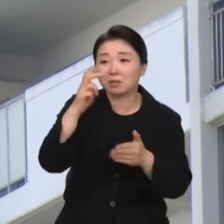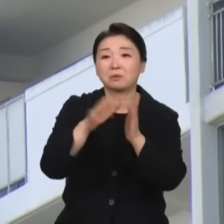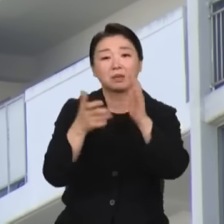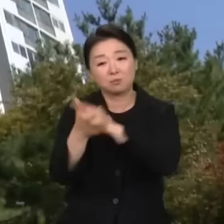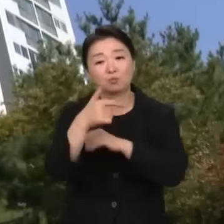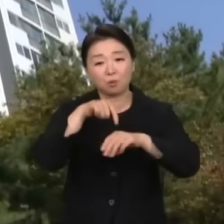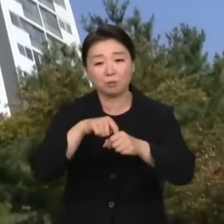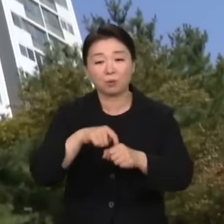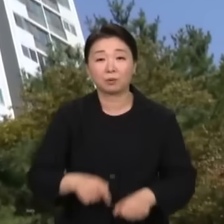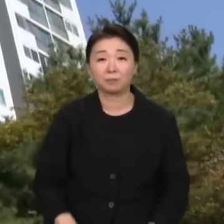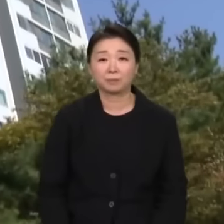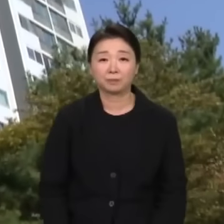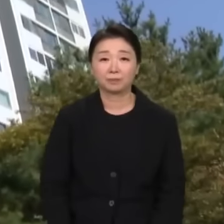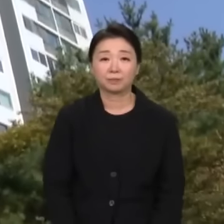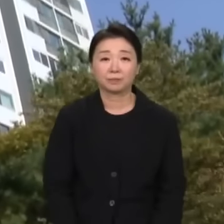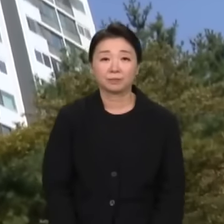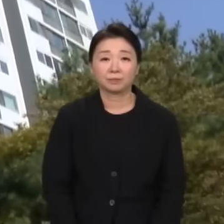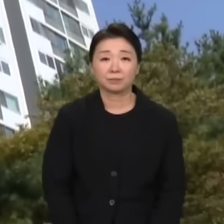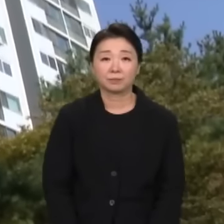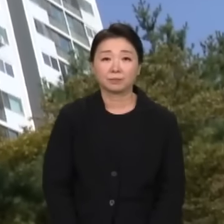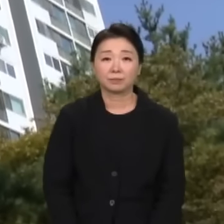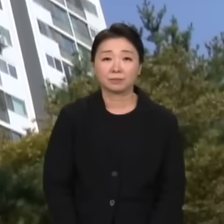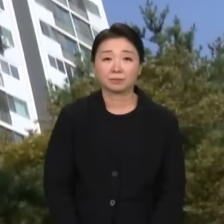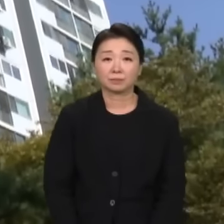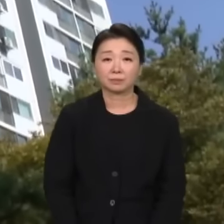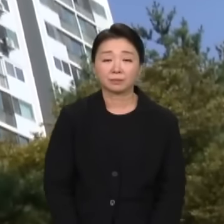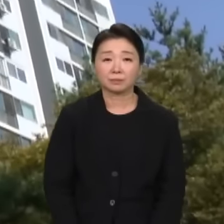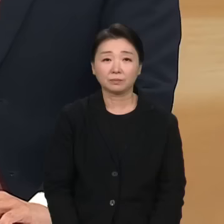밝혔습니다. JTBC 공다솜입니다.